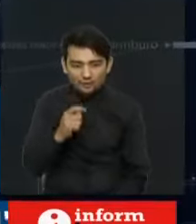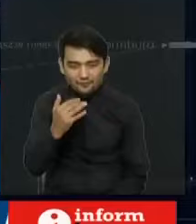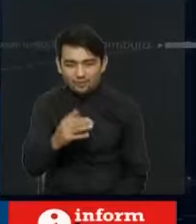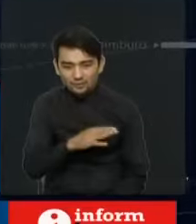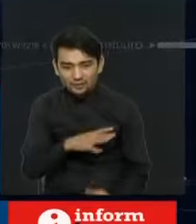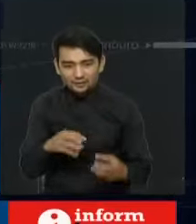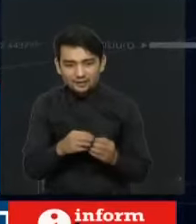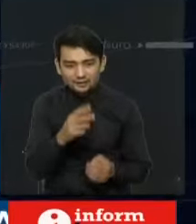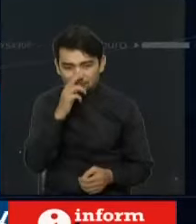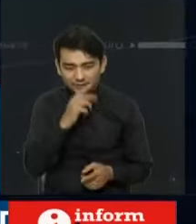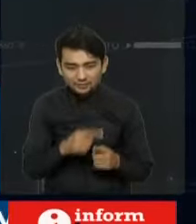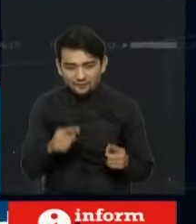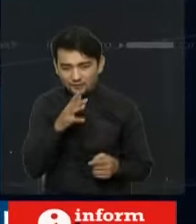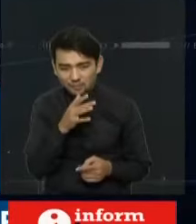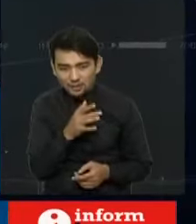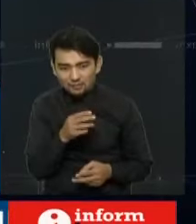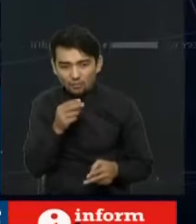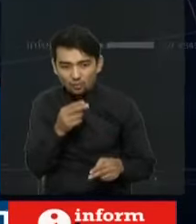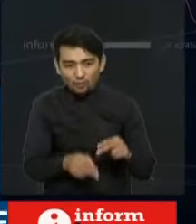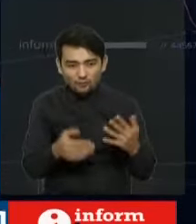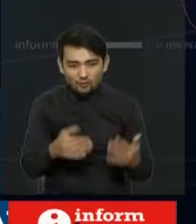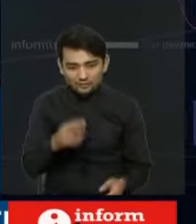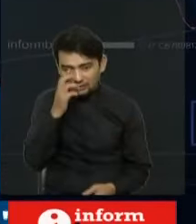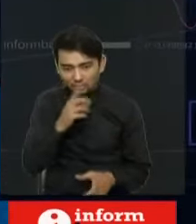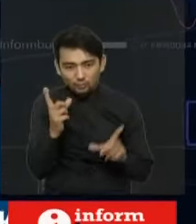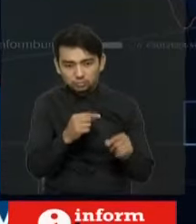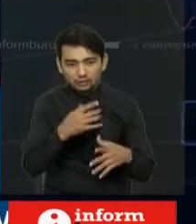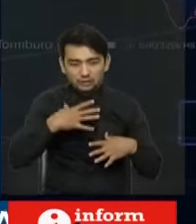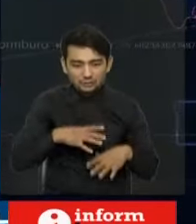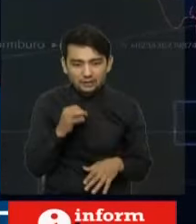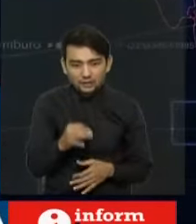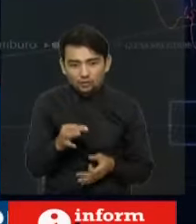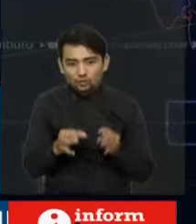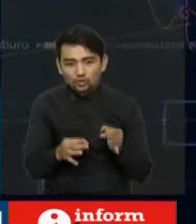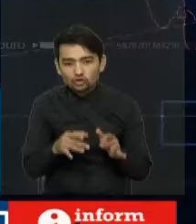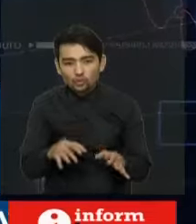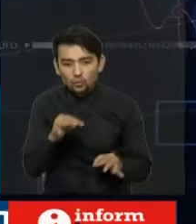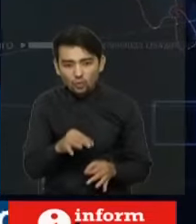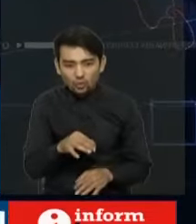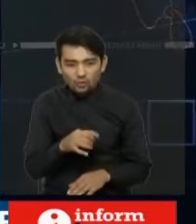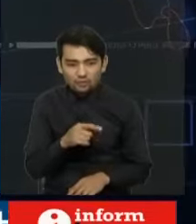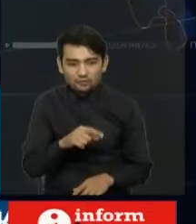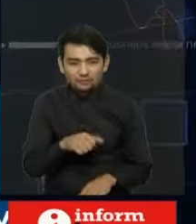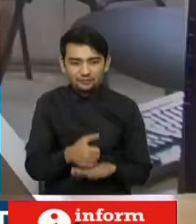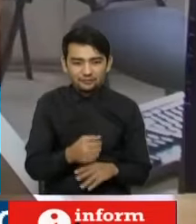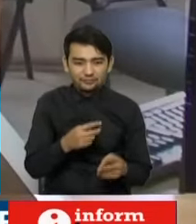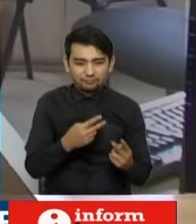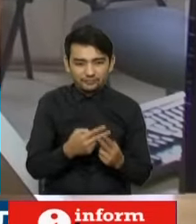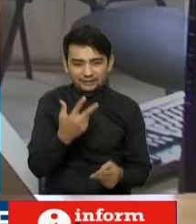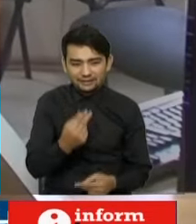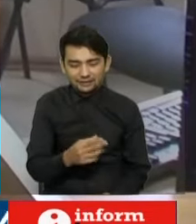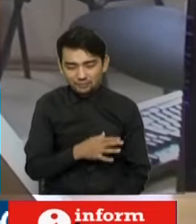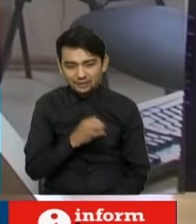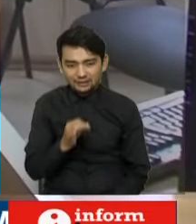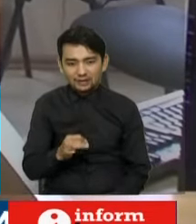на 3 месяца, однако по истечении этого времени страну не покинули. По решению суда глава семейства получил 3 суток ареста и в последующем будет выдворен